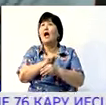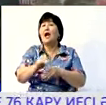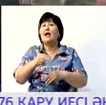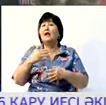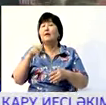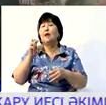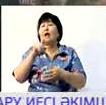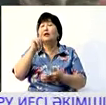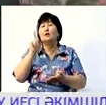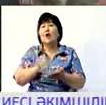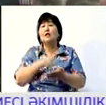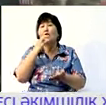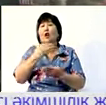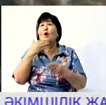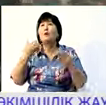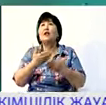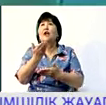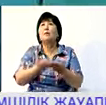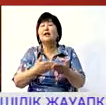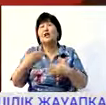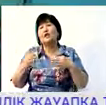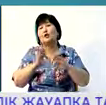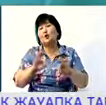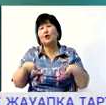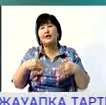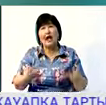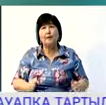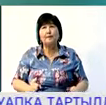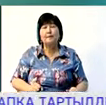сұрақтарына жауап беріп, партия бағытын жан-жақты түсіндірді.